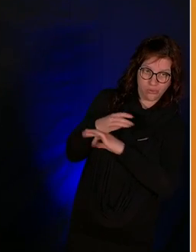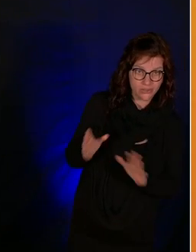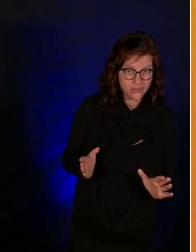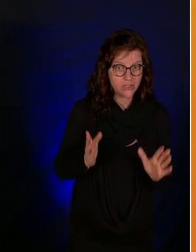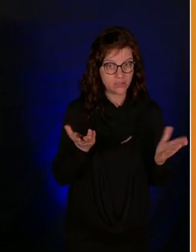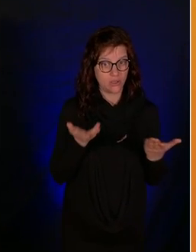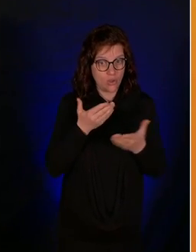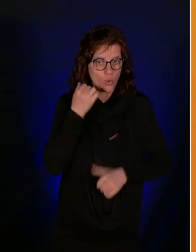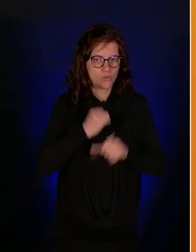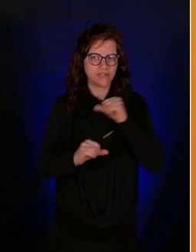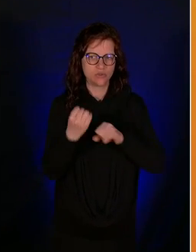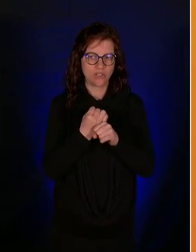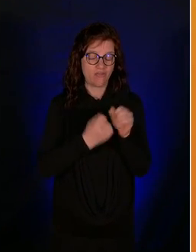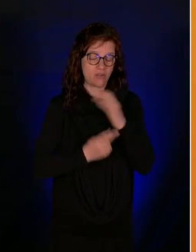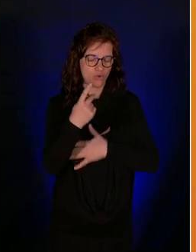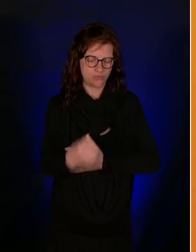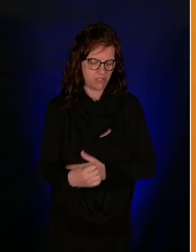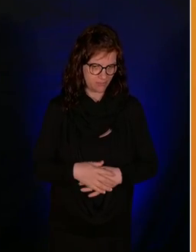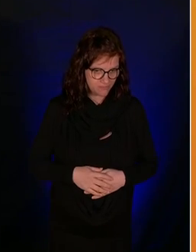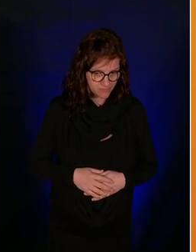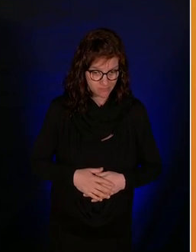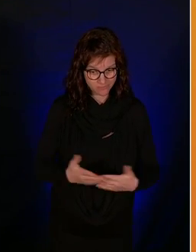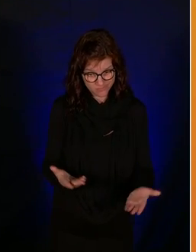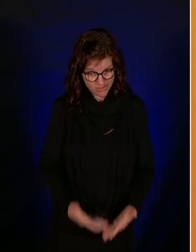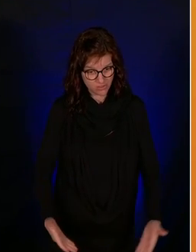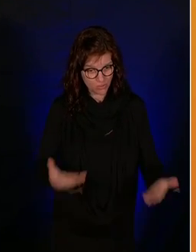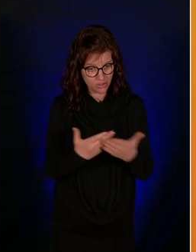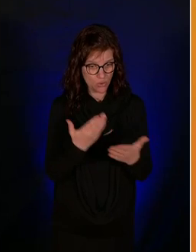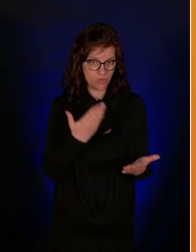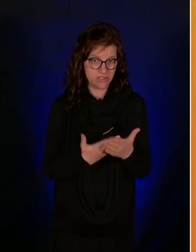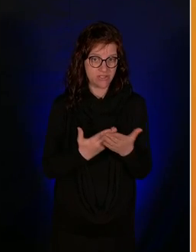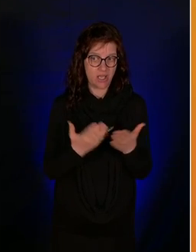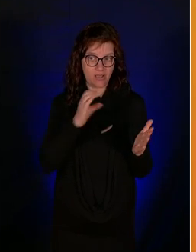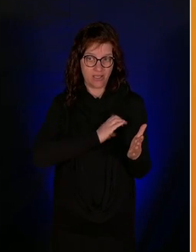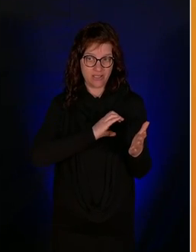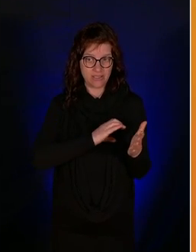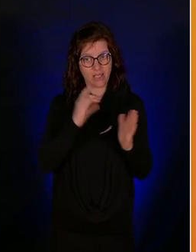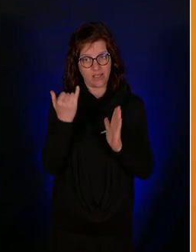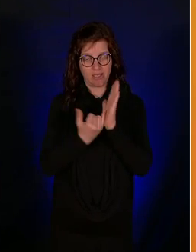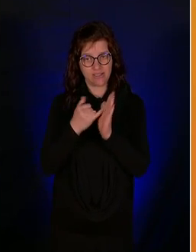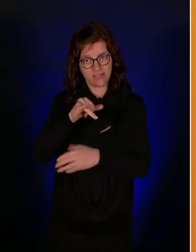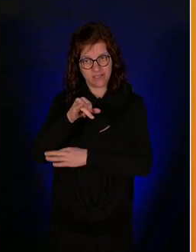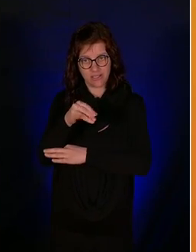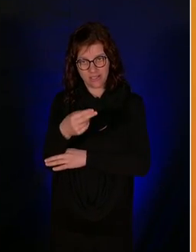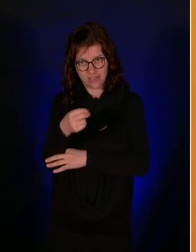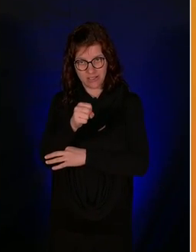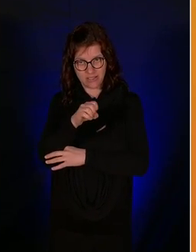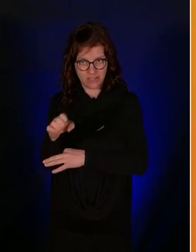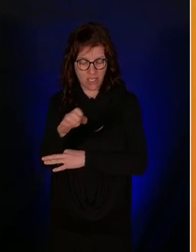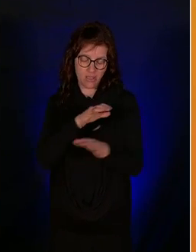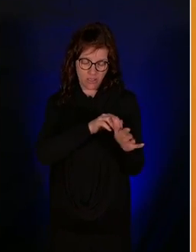de travail. Dans ce contexte, nous tentons d'indexer sur l'indice INSEE certaines